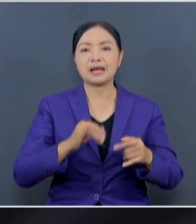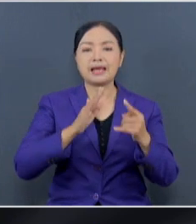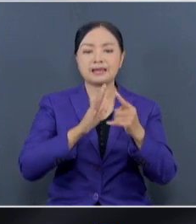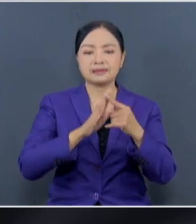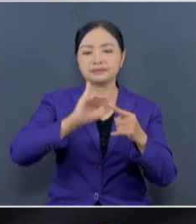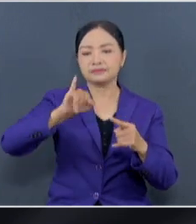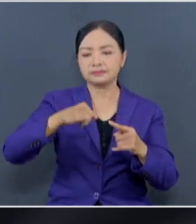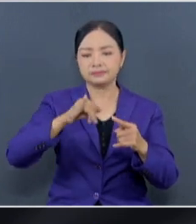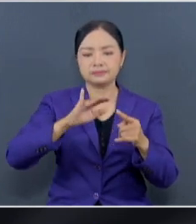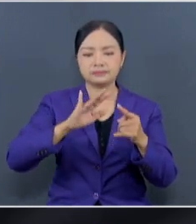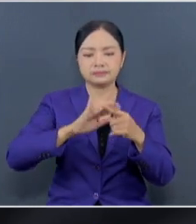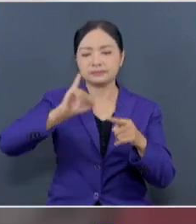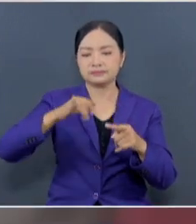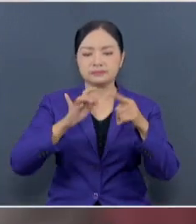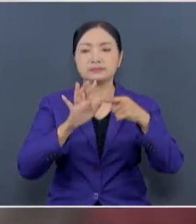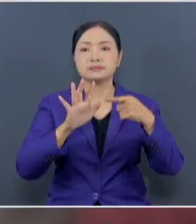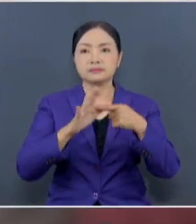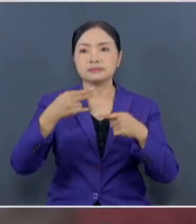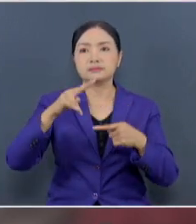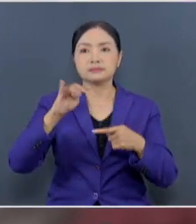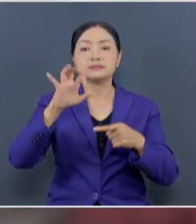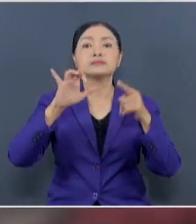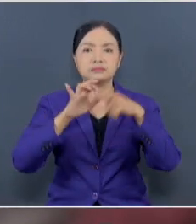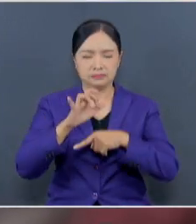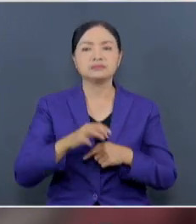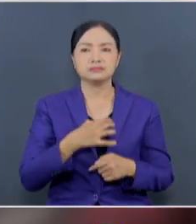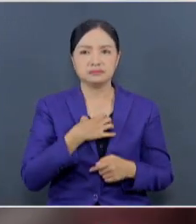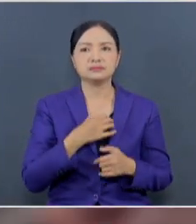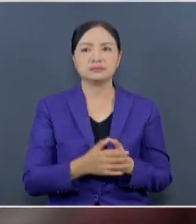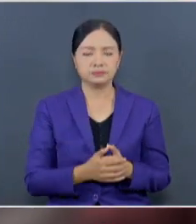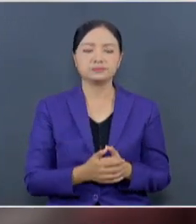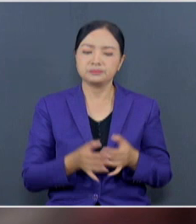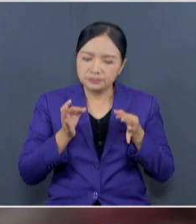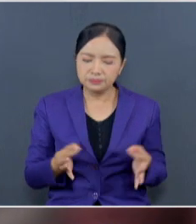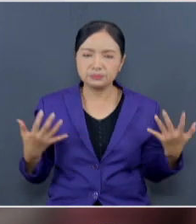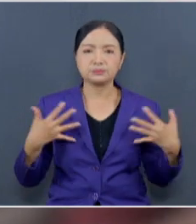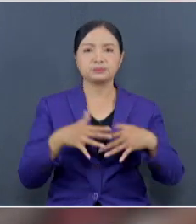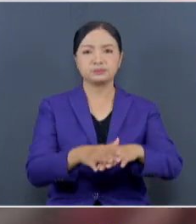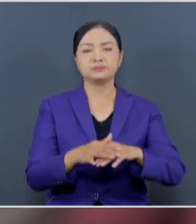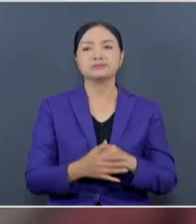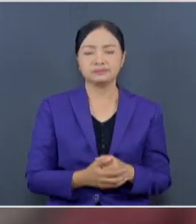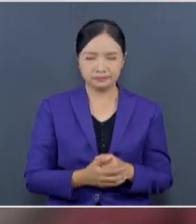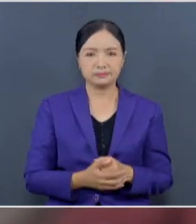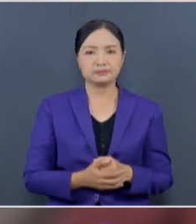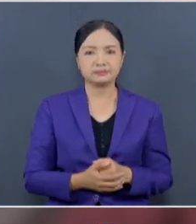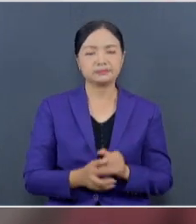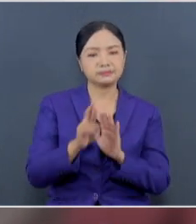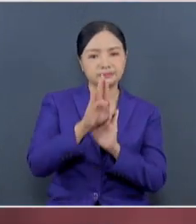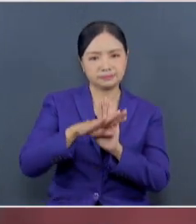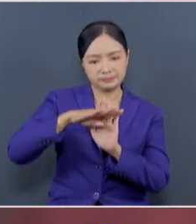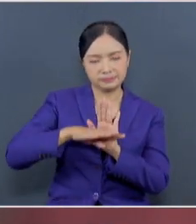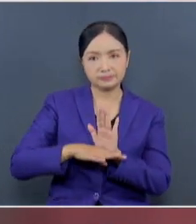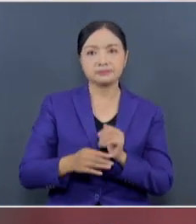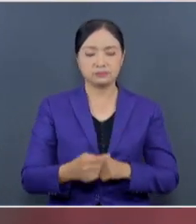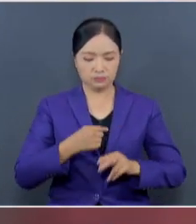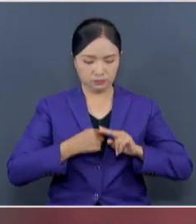บเหมือนกันเจ้าหนี้ก็ยอมรับว่าเอาจริงๆปล่อยกู้อ่ะก็อยากได้เงินคืนก็เลยตัดสินใจเข้าร่วมโครงการแล้วก็ได้ทราบรายละเอียดการจ่ายหนี้คืนยืนยันที่ผ่านม